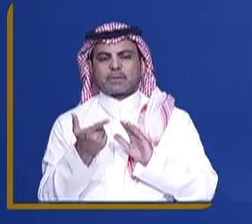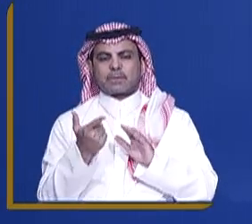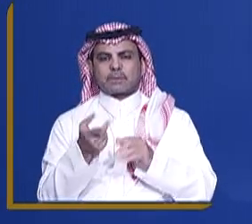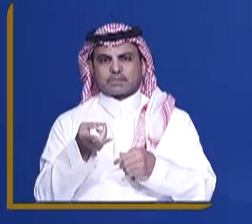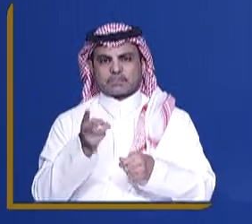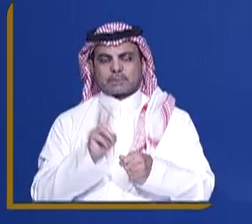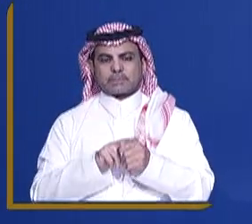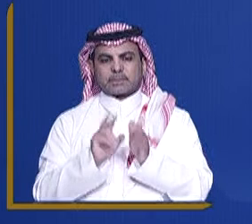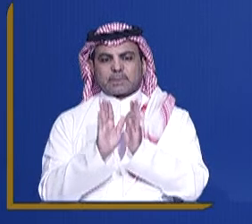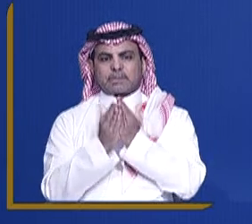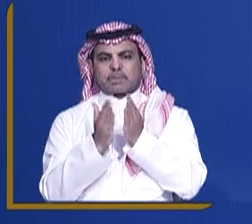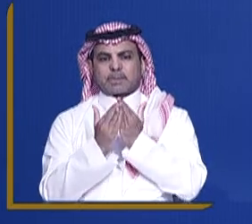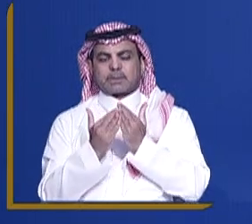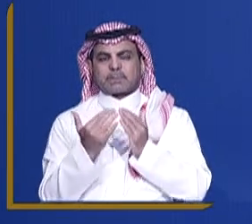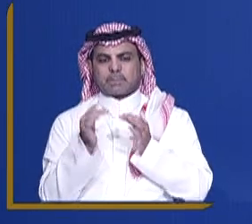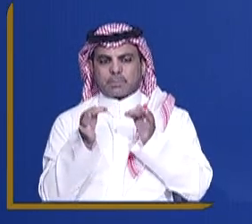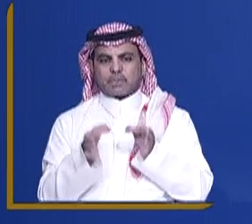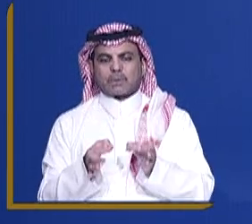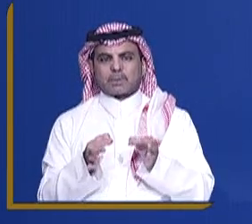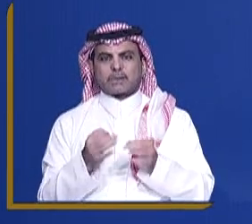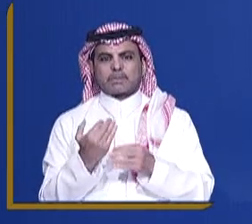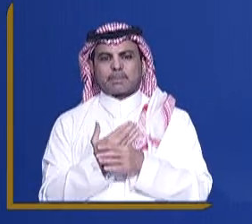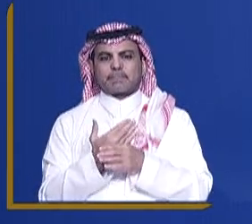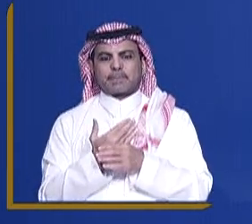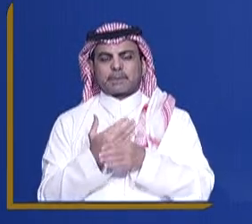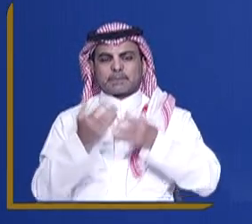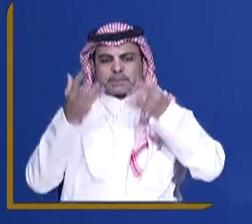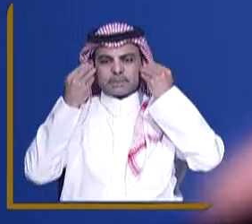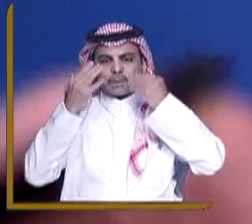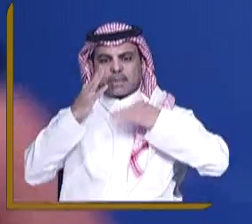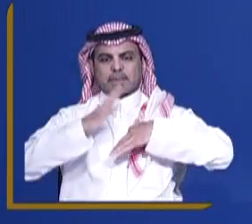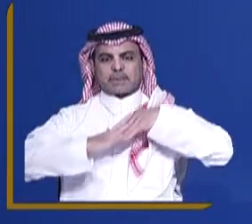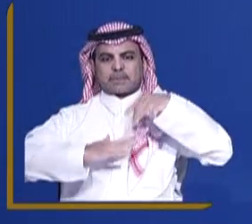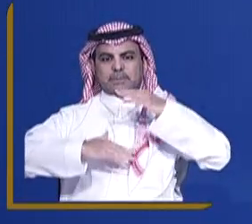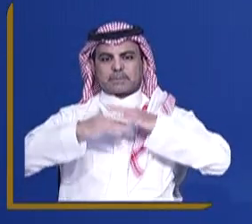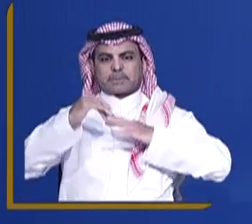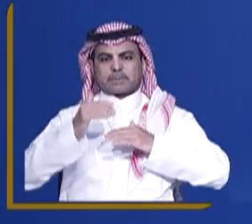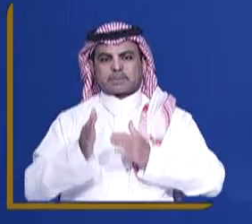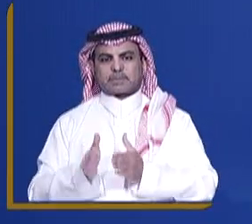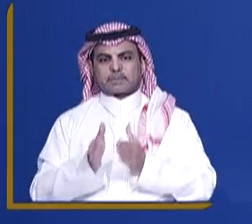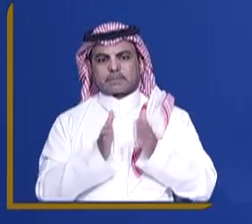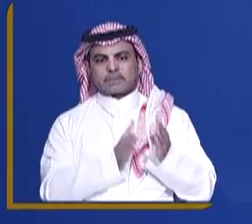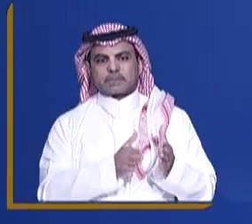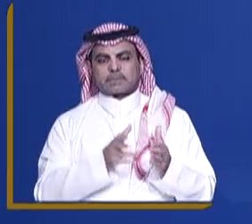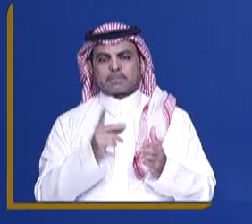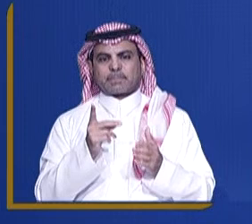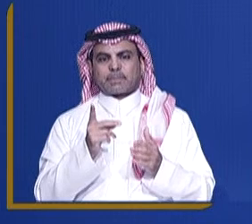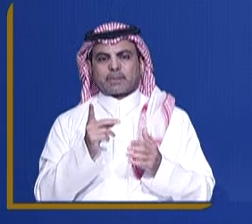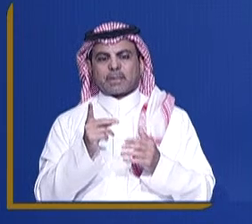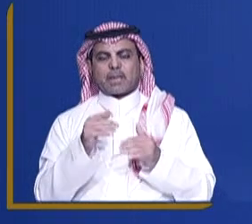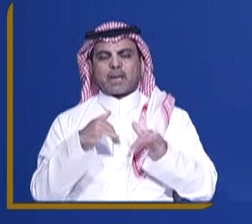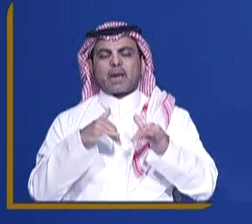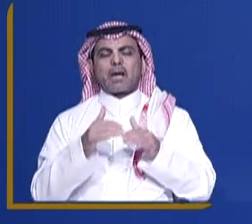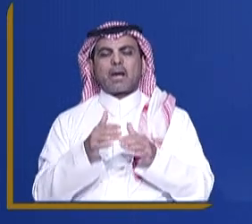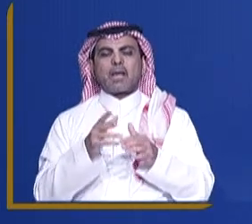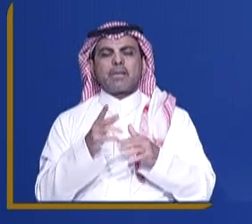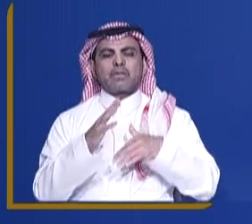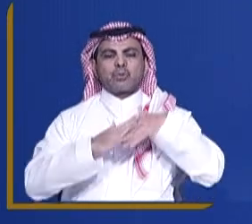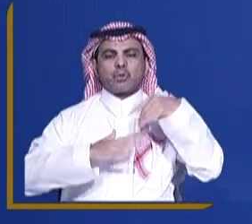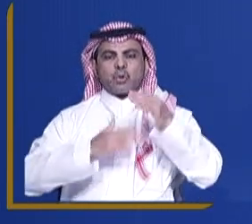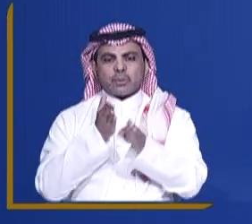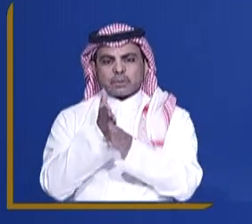صياغة المناهج أن تكون طبعا ليس فقط معرفية ولكن مهارتية كذلك، ومن ناحية السلوكيات. وأنا